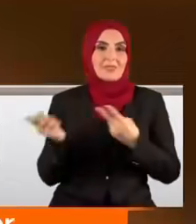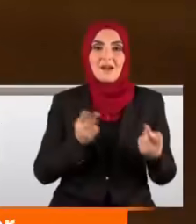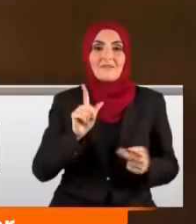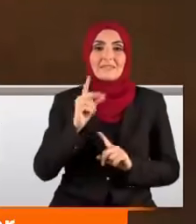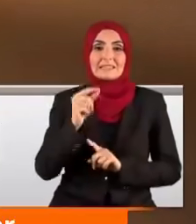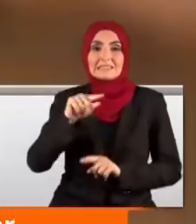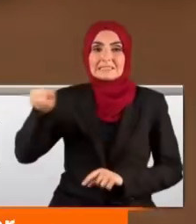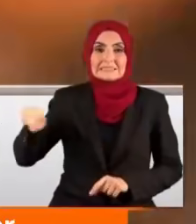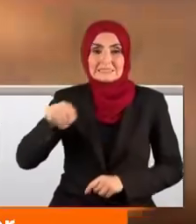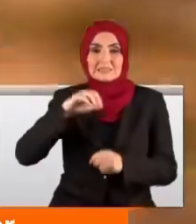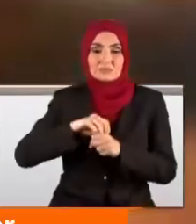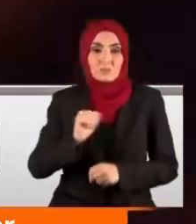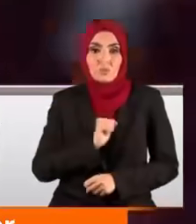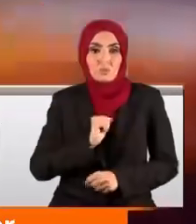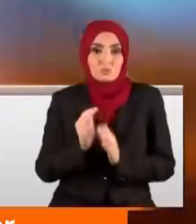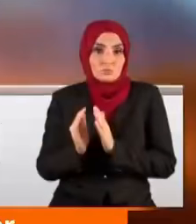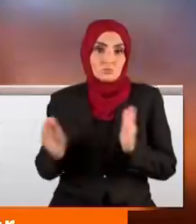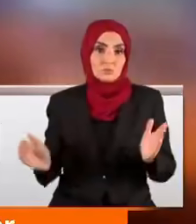öyle.